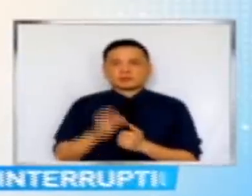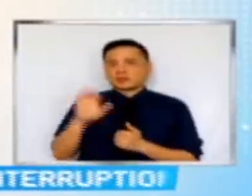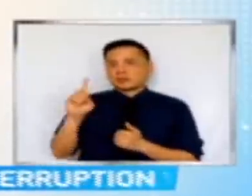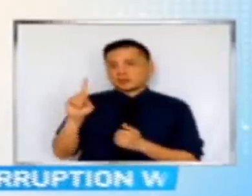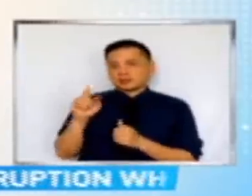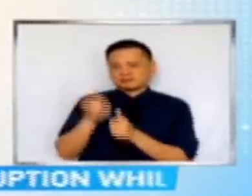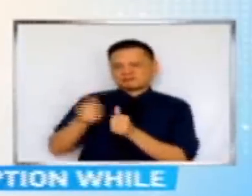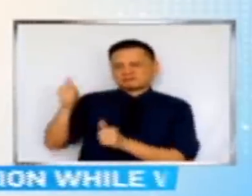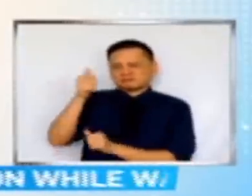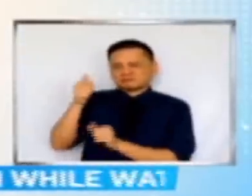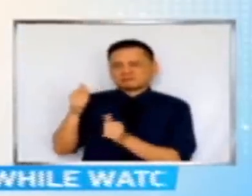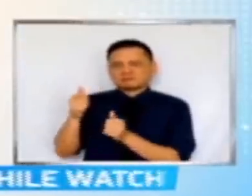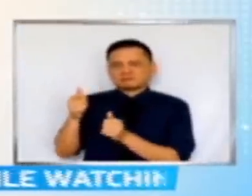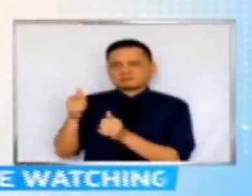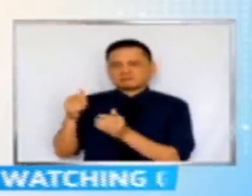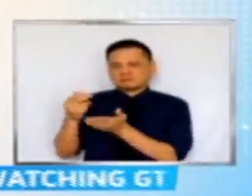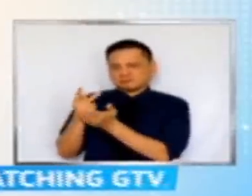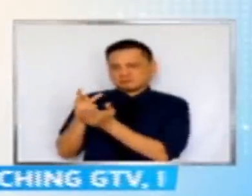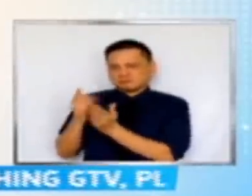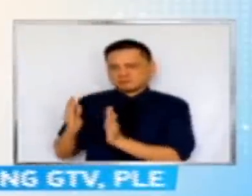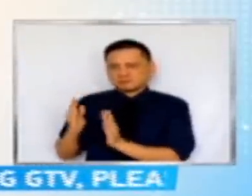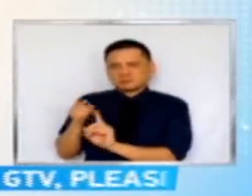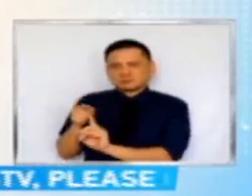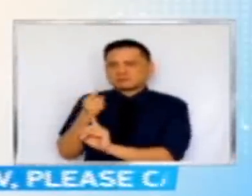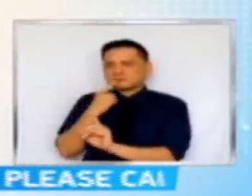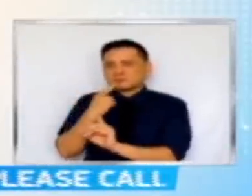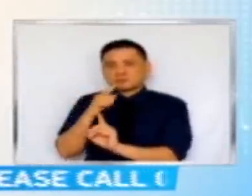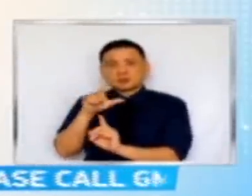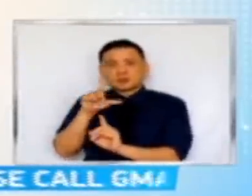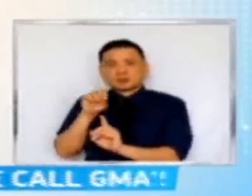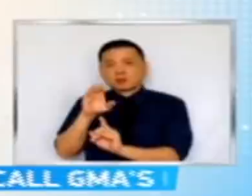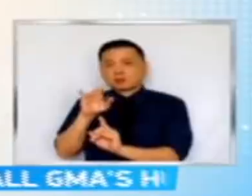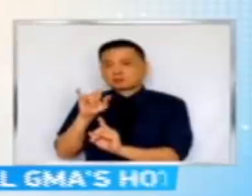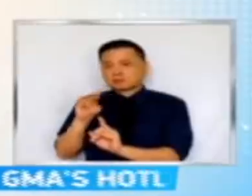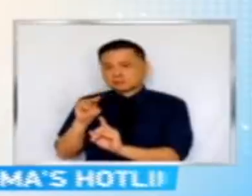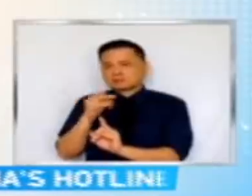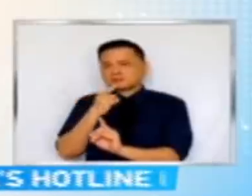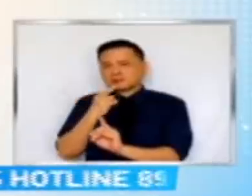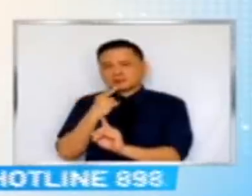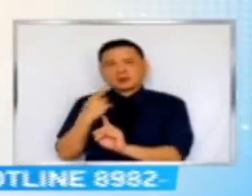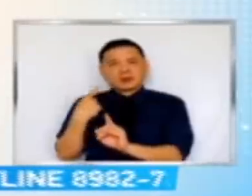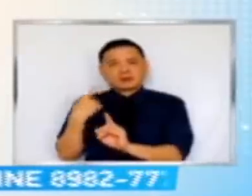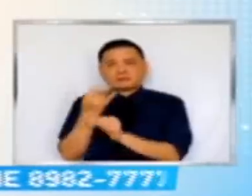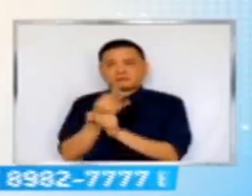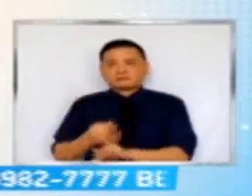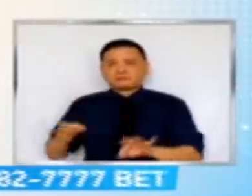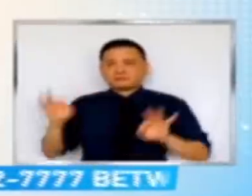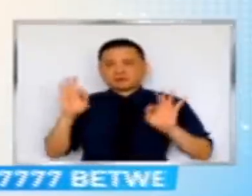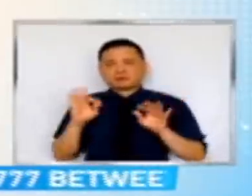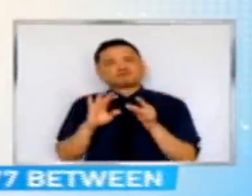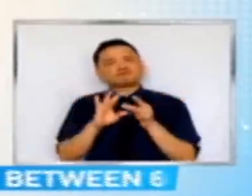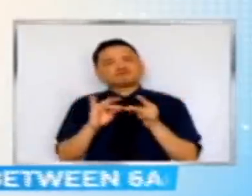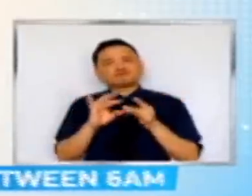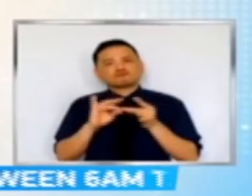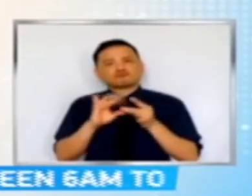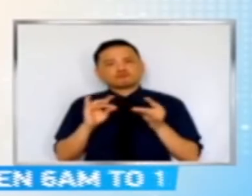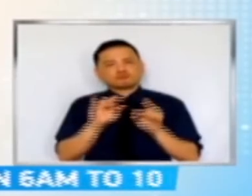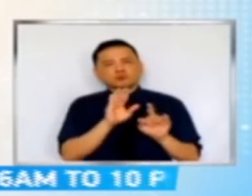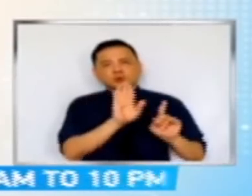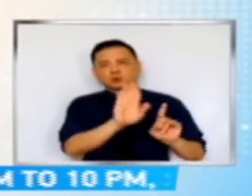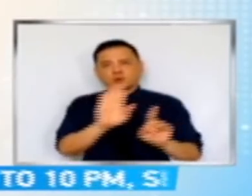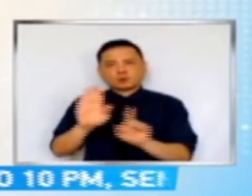naman daw iginiit ni Secretary Teodoro Loxin Jr. na may kalayaan ng mga bansa na magbigay ng anumang pahayag. Ibang kwento na raw